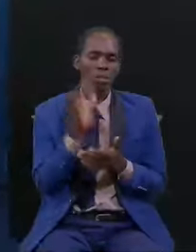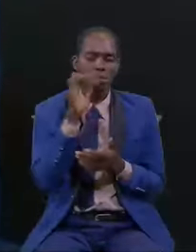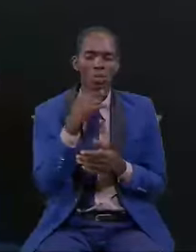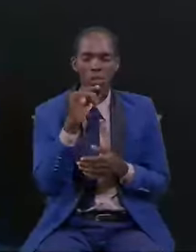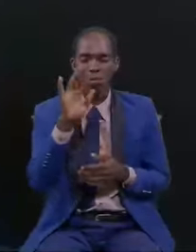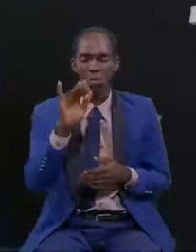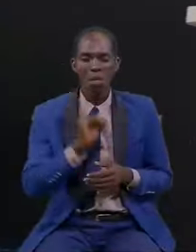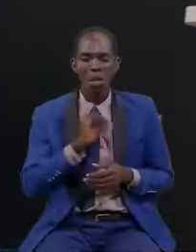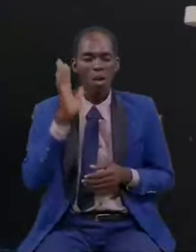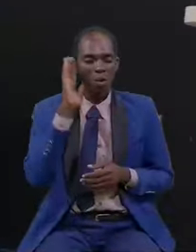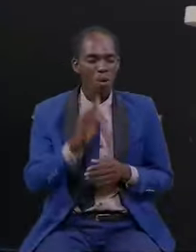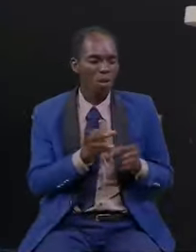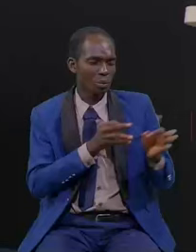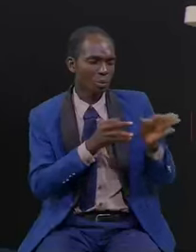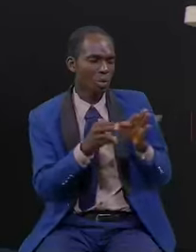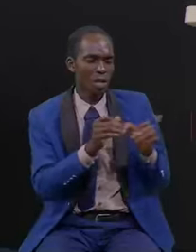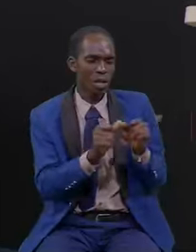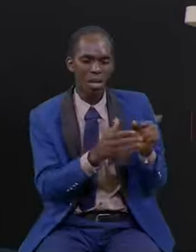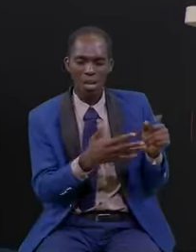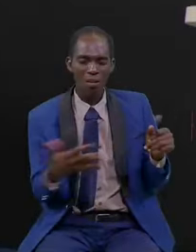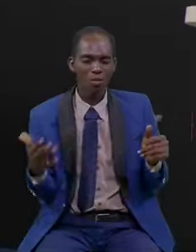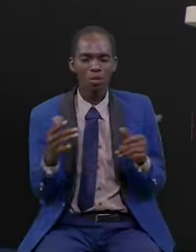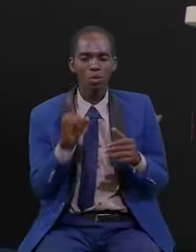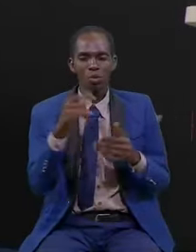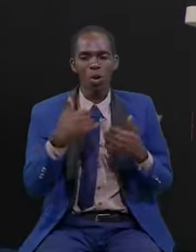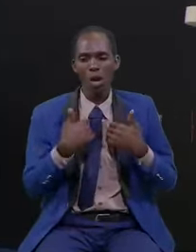que je vais te dire tout ce que tu as fait. J'ai ton secret.